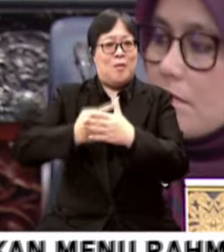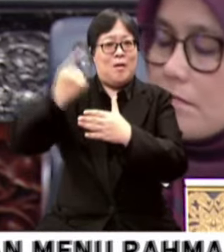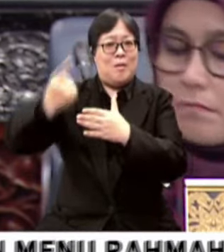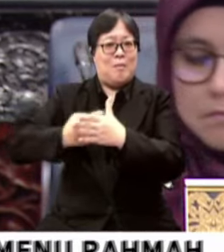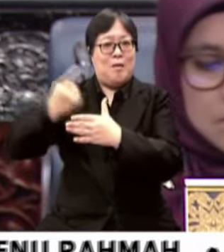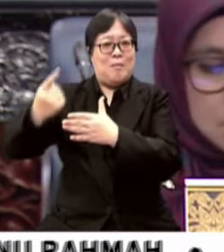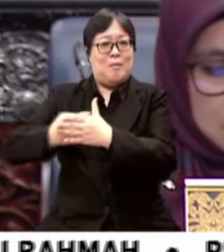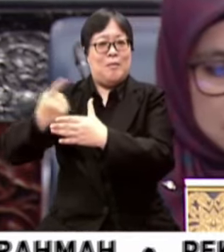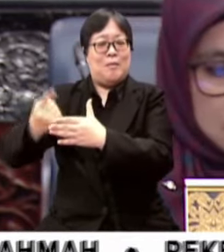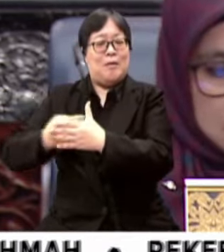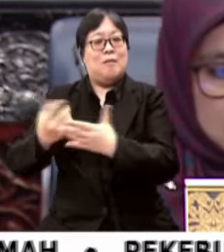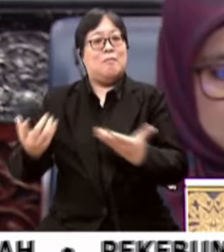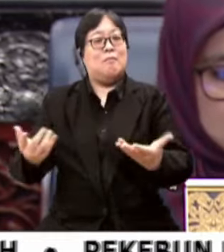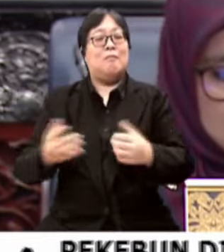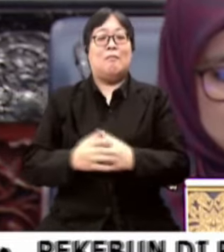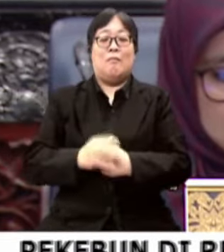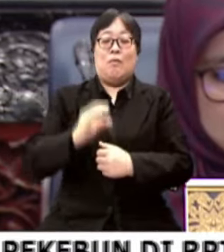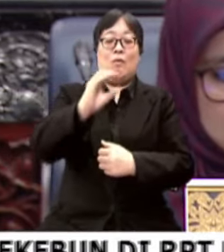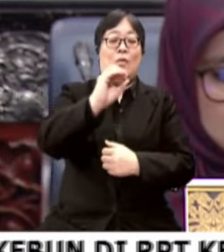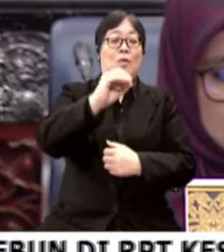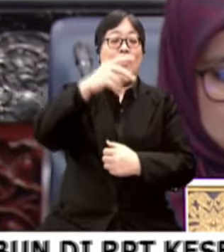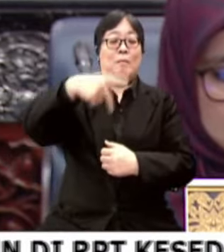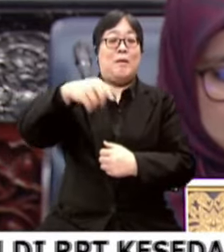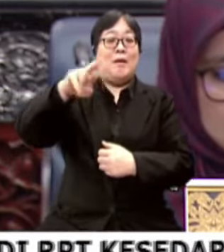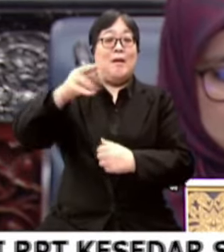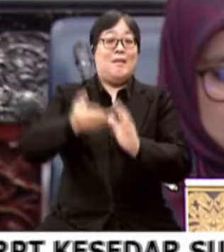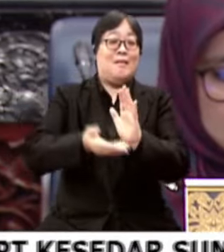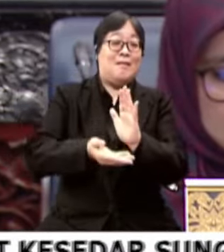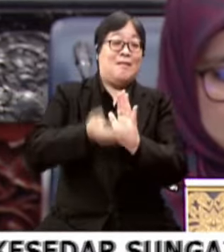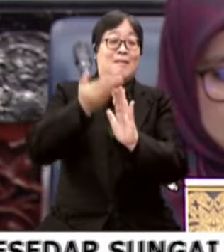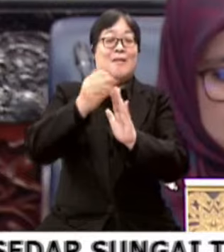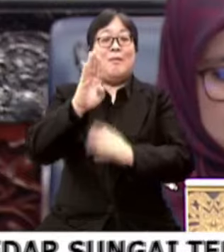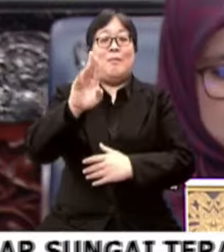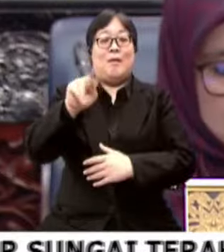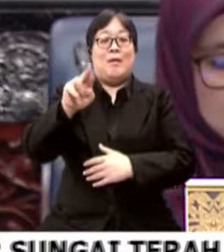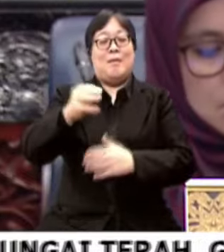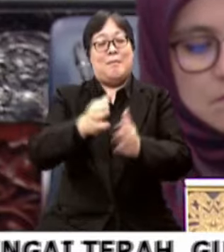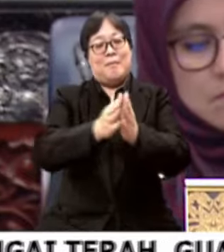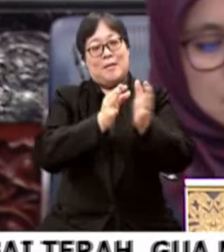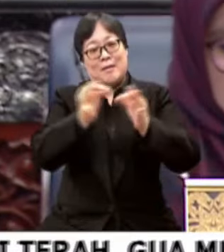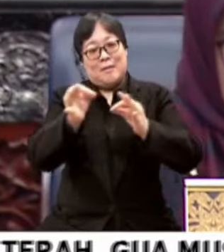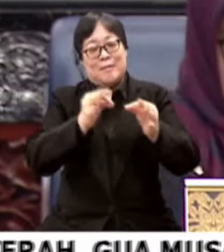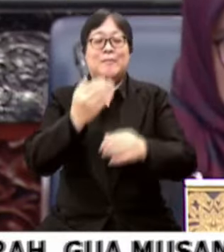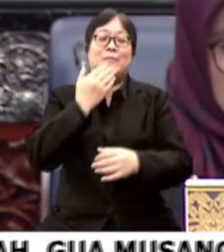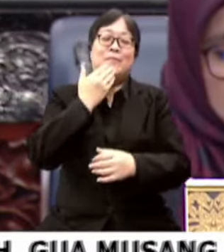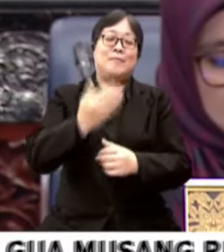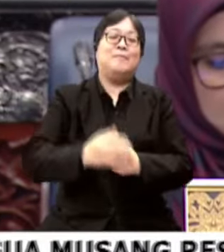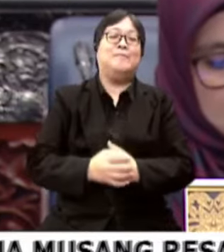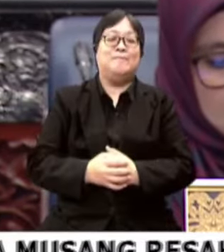mengikuti apabila opr dinaikkan oleh banyak negara saya mempunyai penjelasan